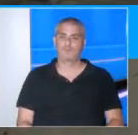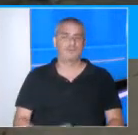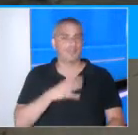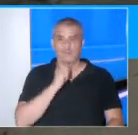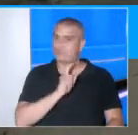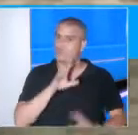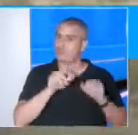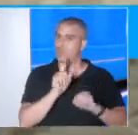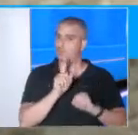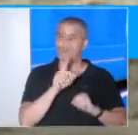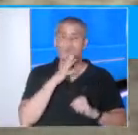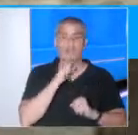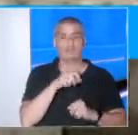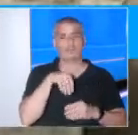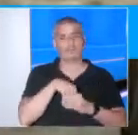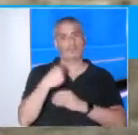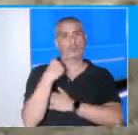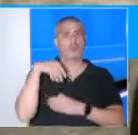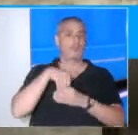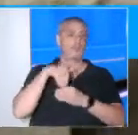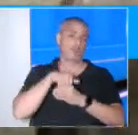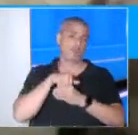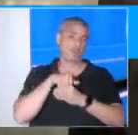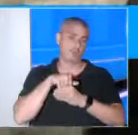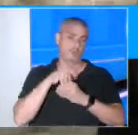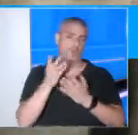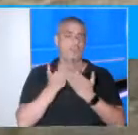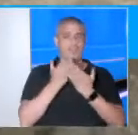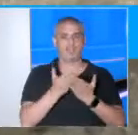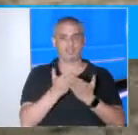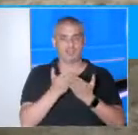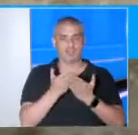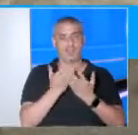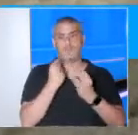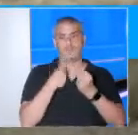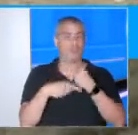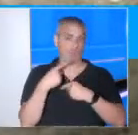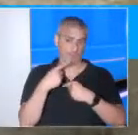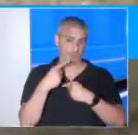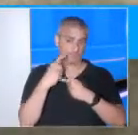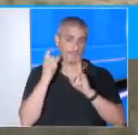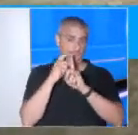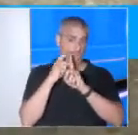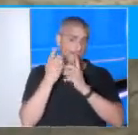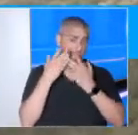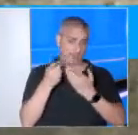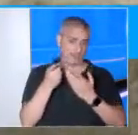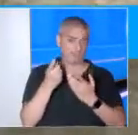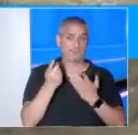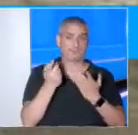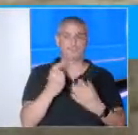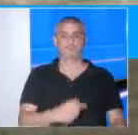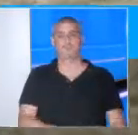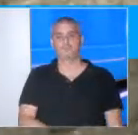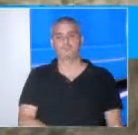הטליבן הוא לא כובש, הטליבן הוא כוח מקומי. הוא נעזר, הוא נתמך המון שנים בידי פקיסטן, תקופה מסוימת גם